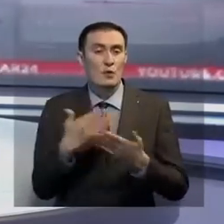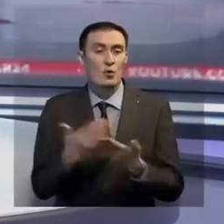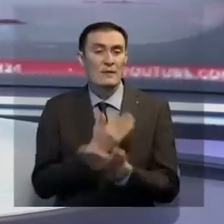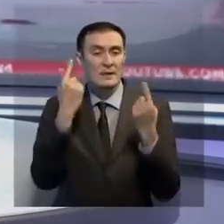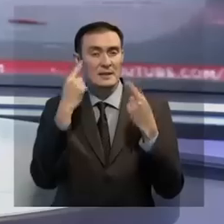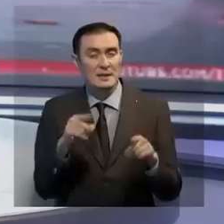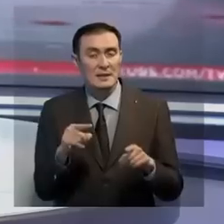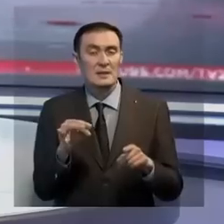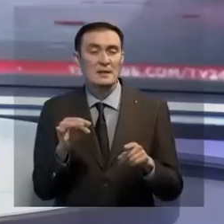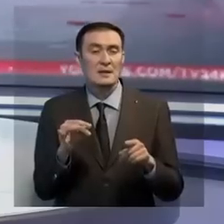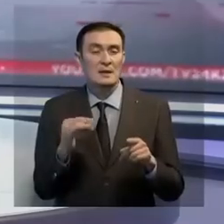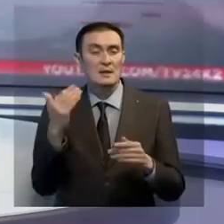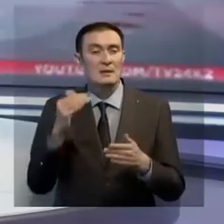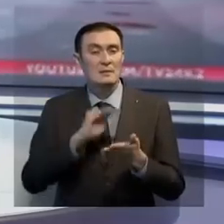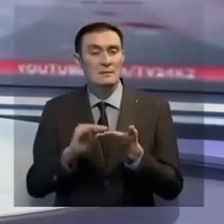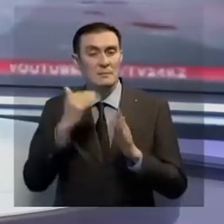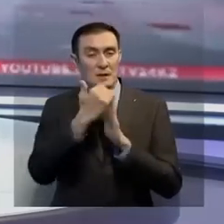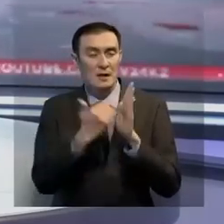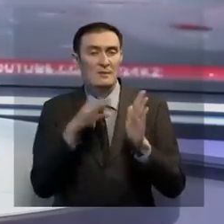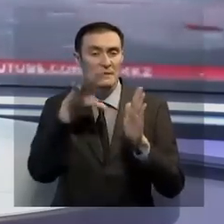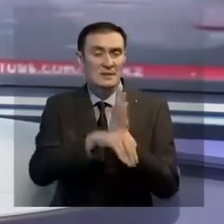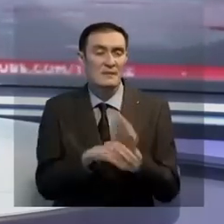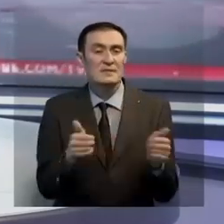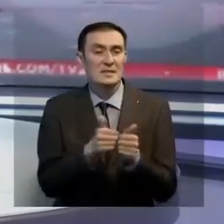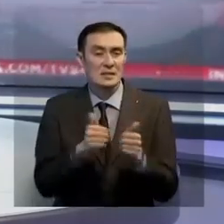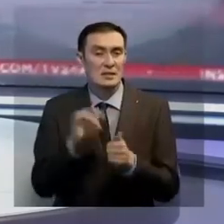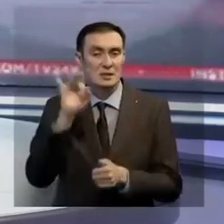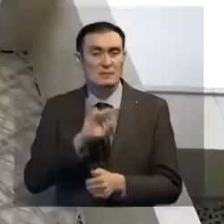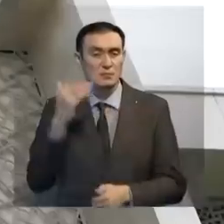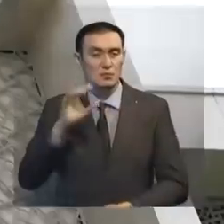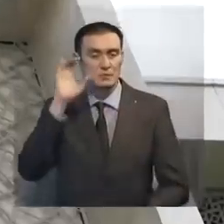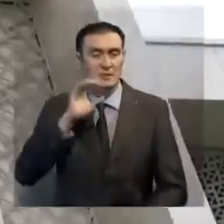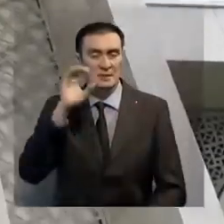новые идеи. Некоторые их разработки уже внедрили в соседней республике.